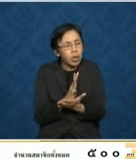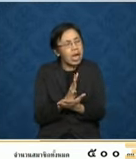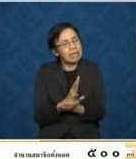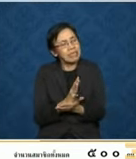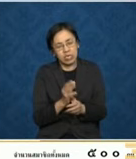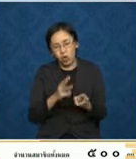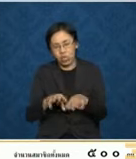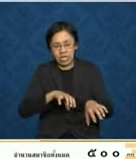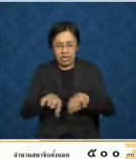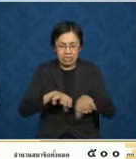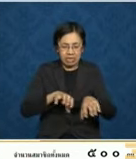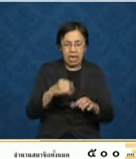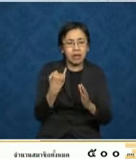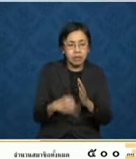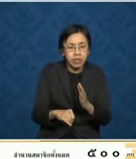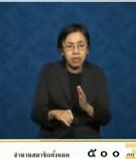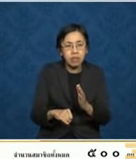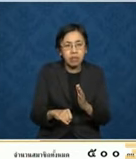ะคะ